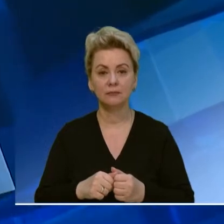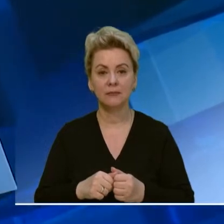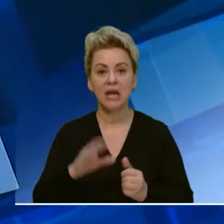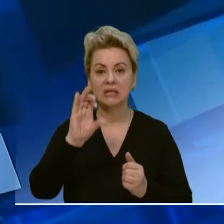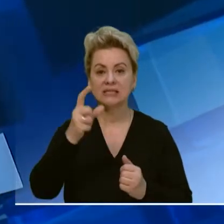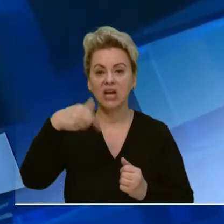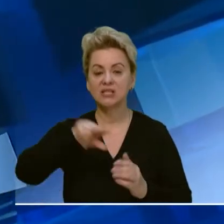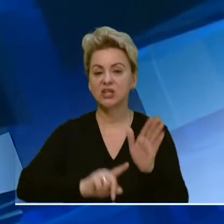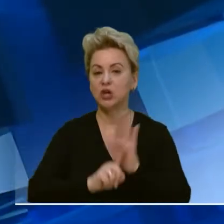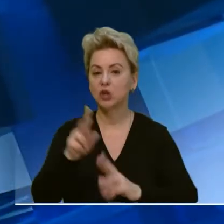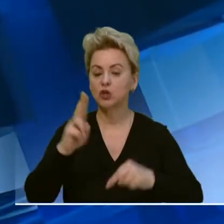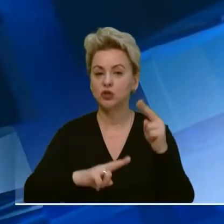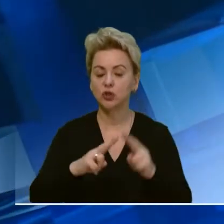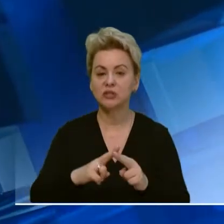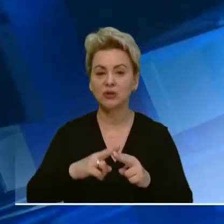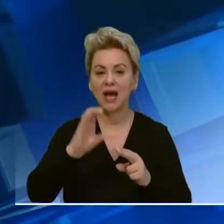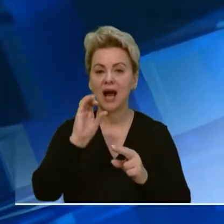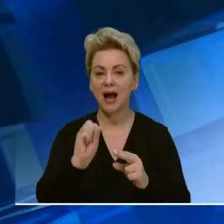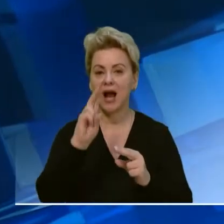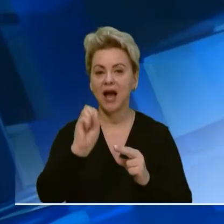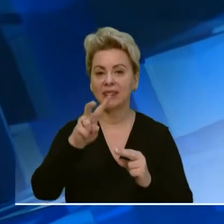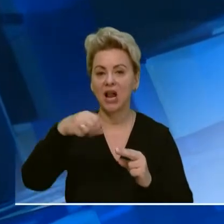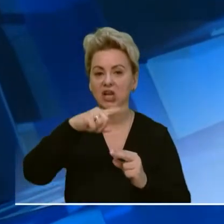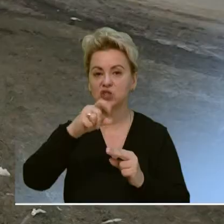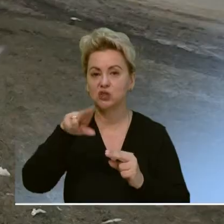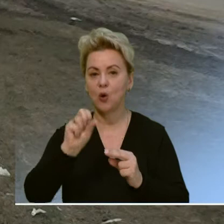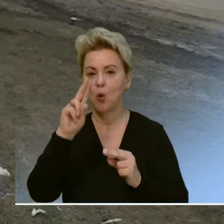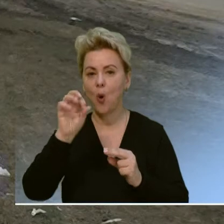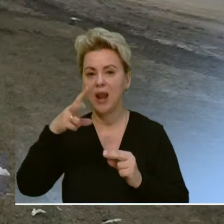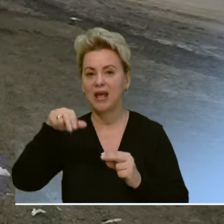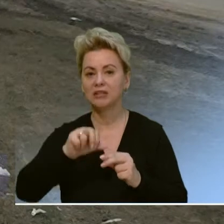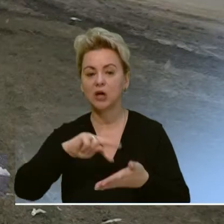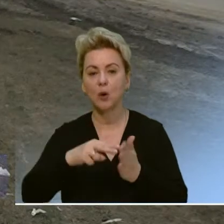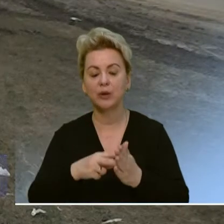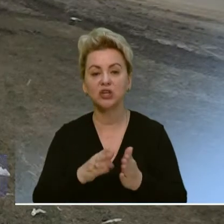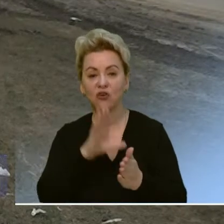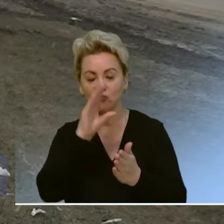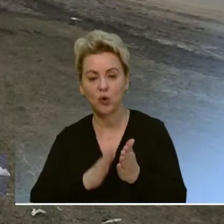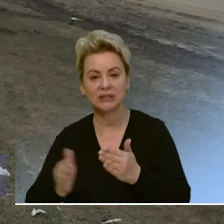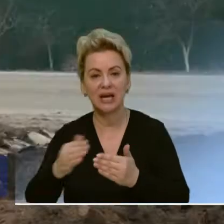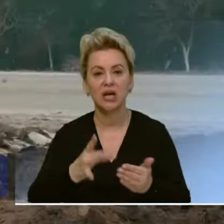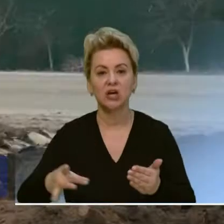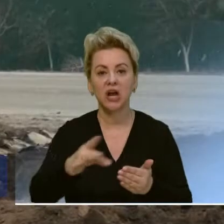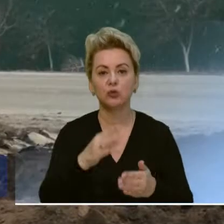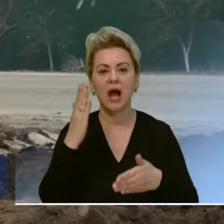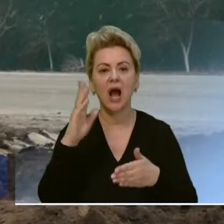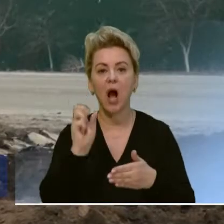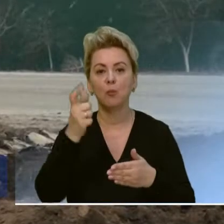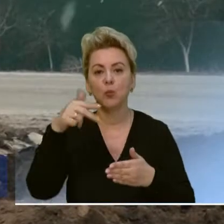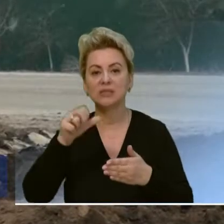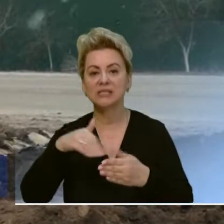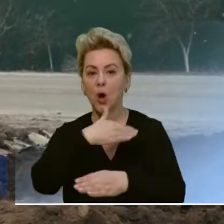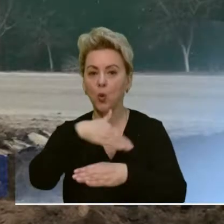В Сальске началось строительство канализационного коллектора. Проект должен обеспечить водоотведение для микрорайона Капустина на